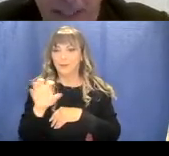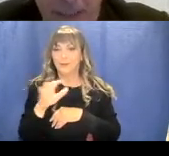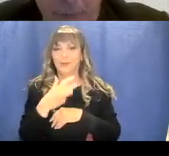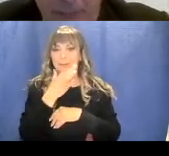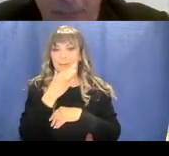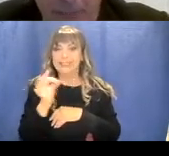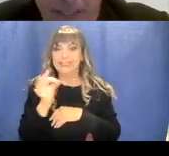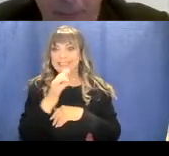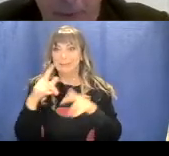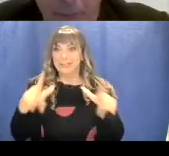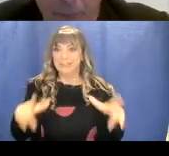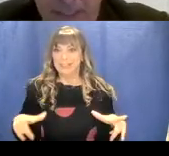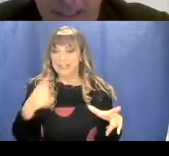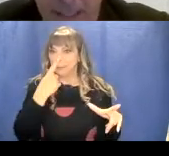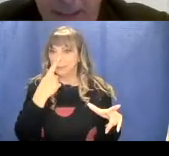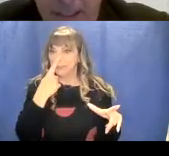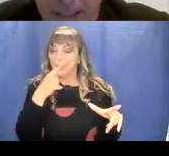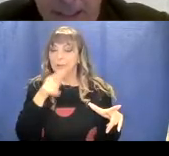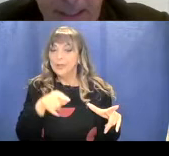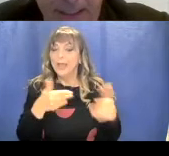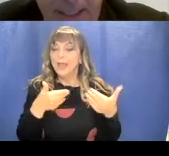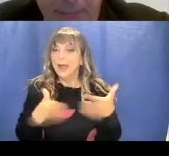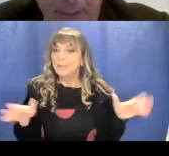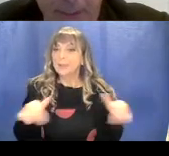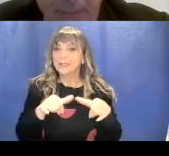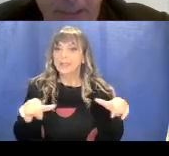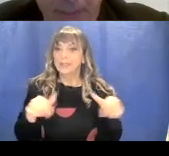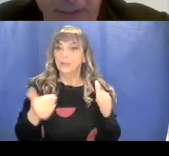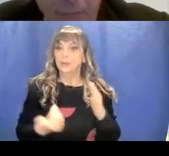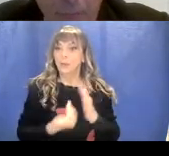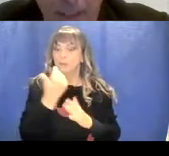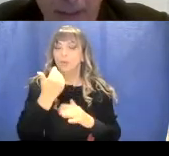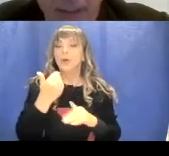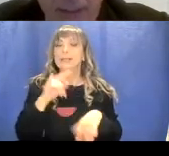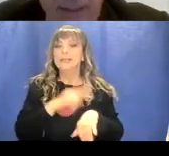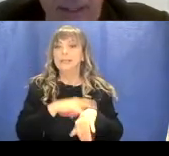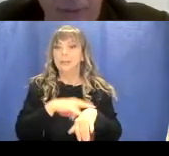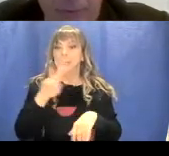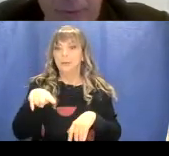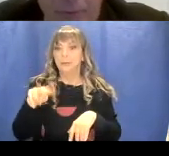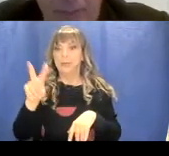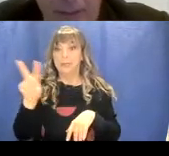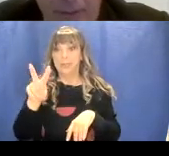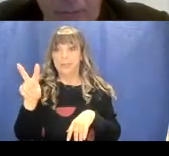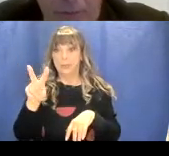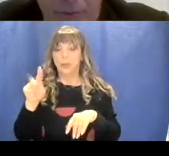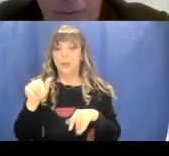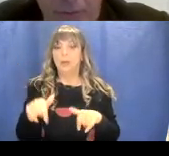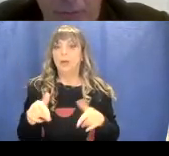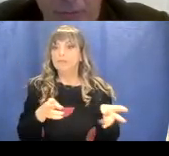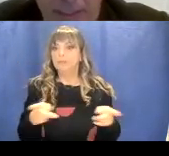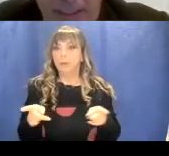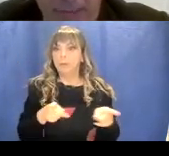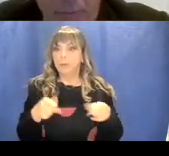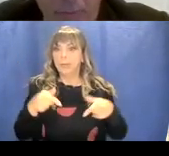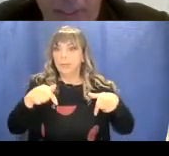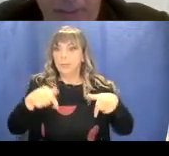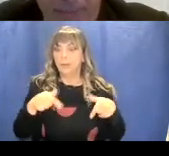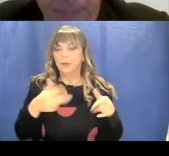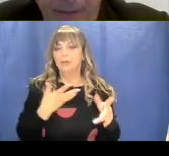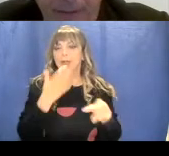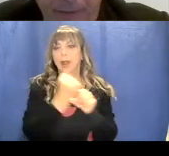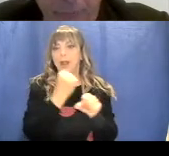dove apriremo la nuova sede a settembre 2022 in questo momento ci sono dei lavori